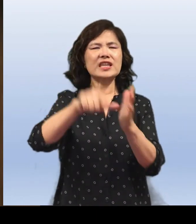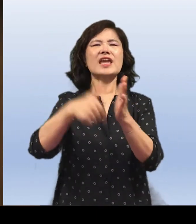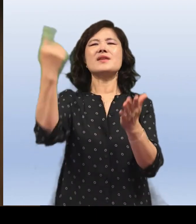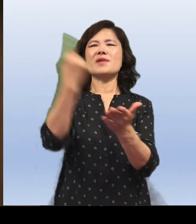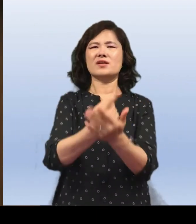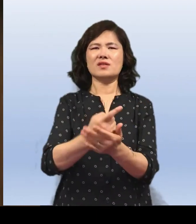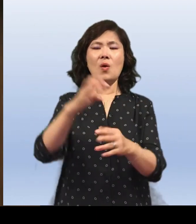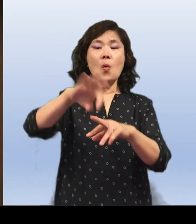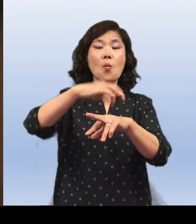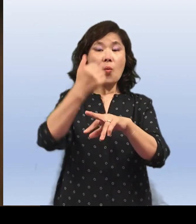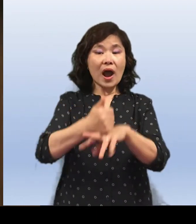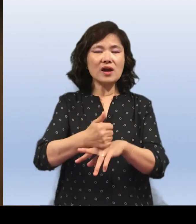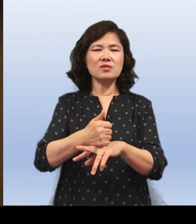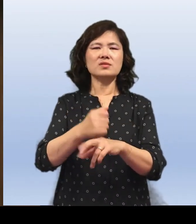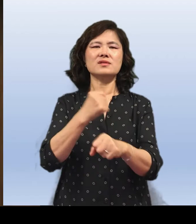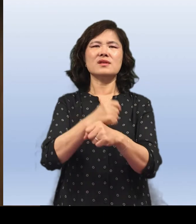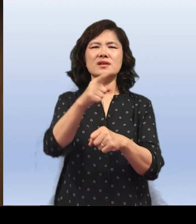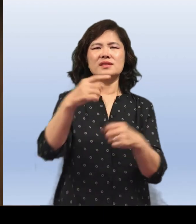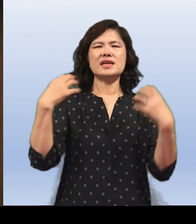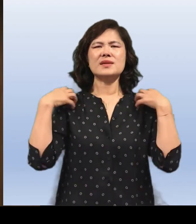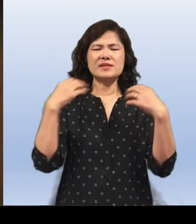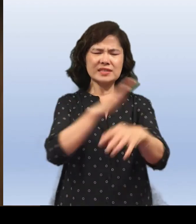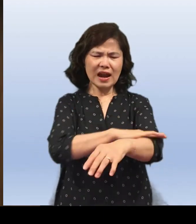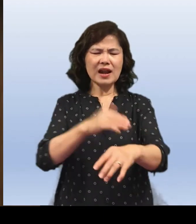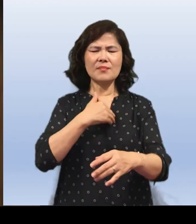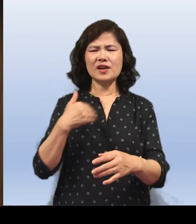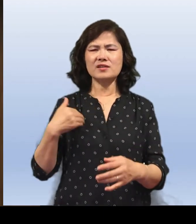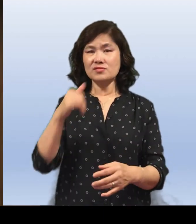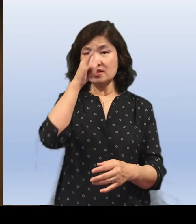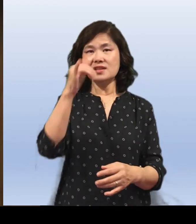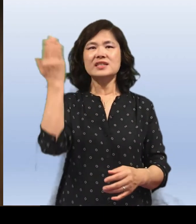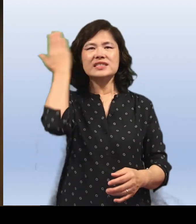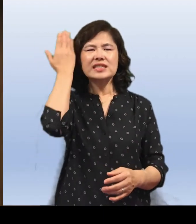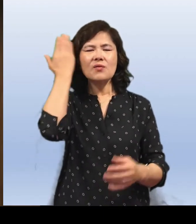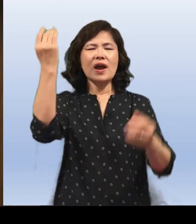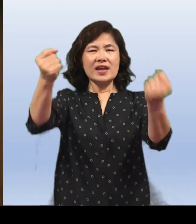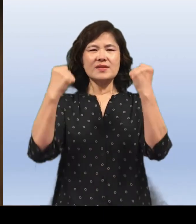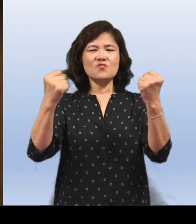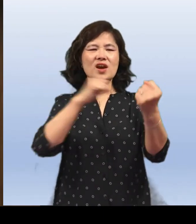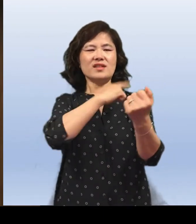그들이 그 왕으로서 그 사역을 감당할 수 있는 지혜와